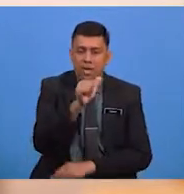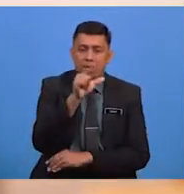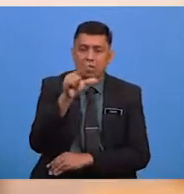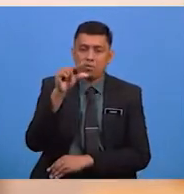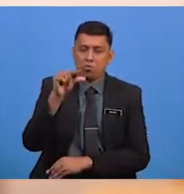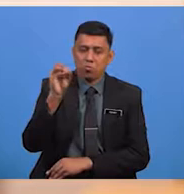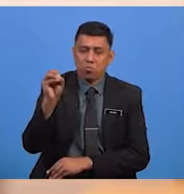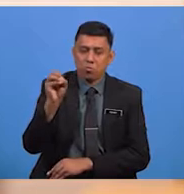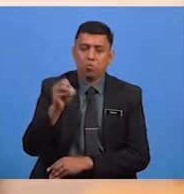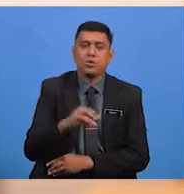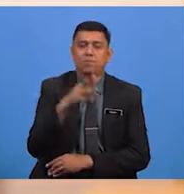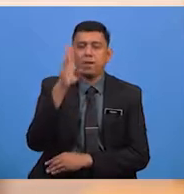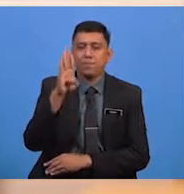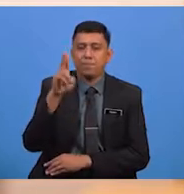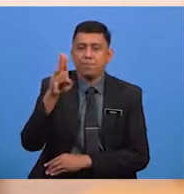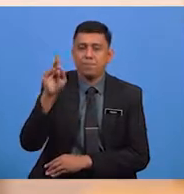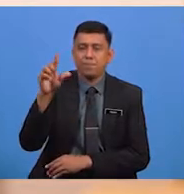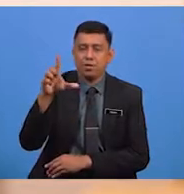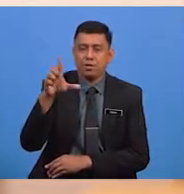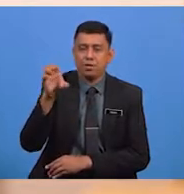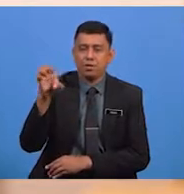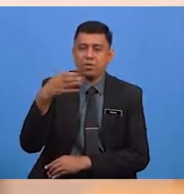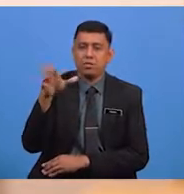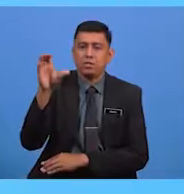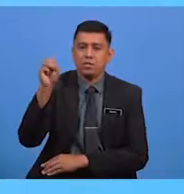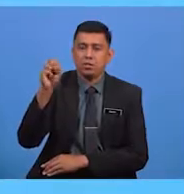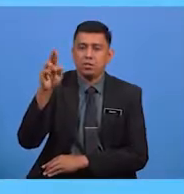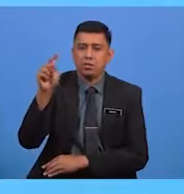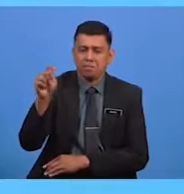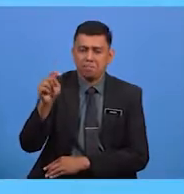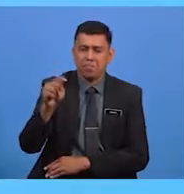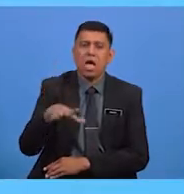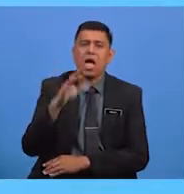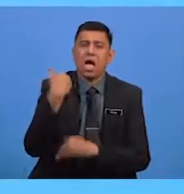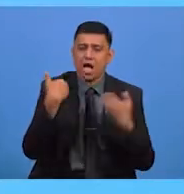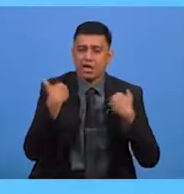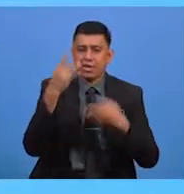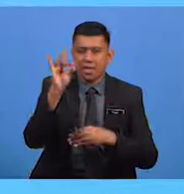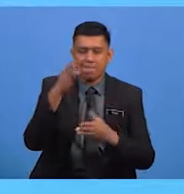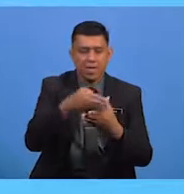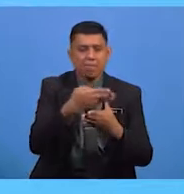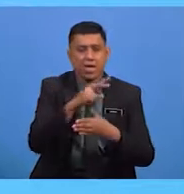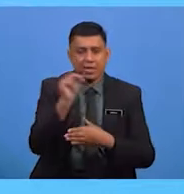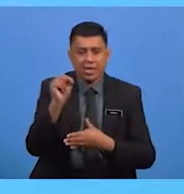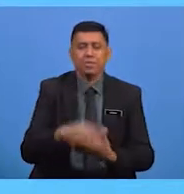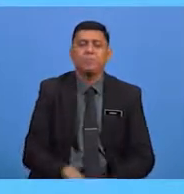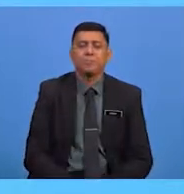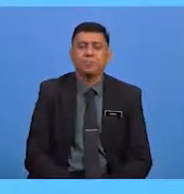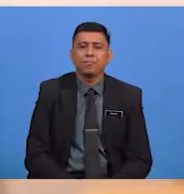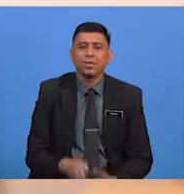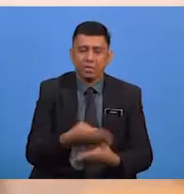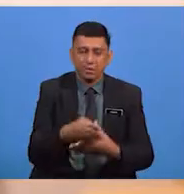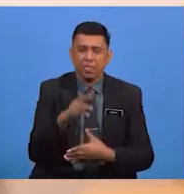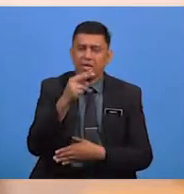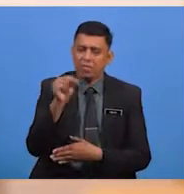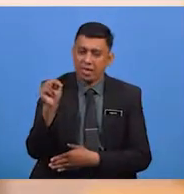telah membahagikan proses bubble sort ini kepada 8 bahagian yang mudah dipelajari.